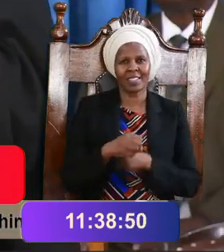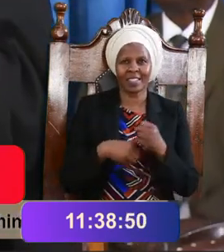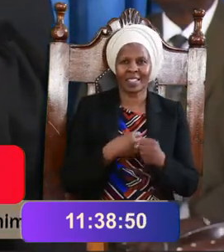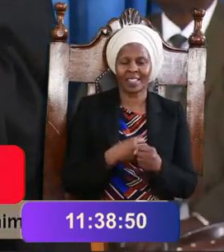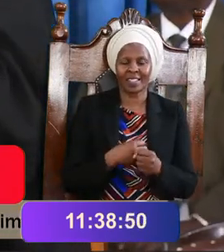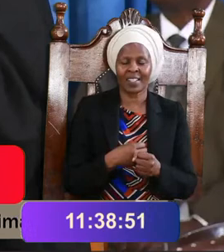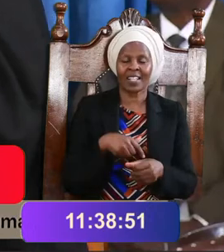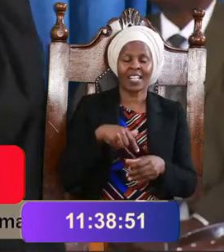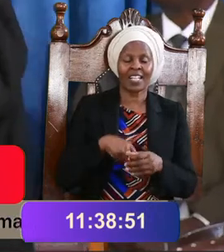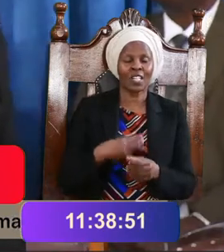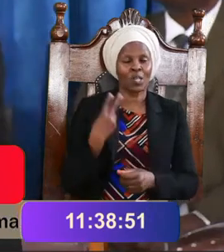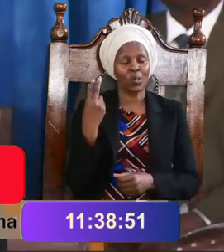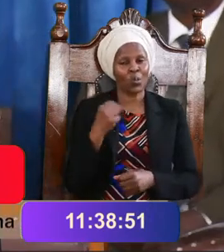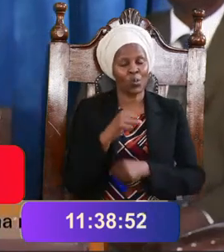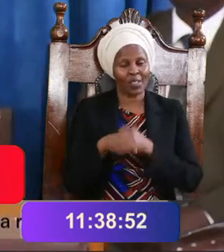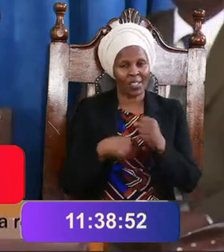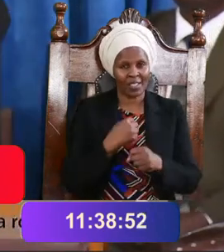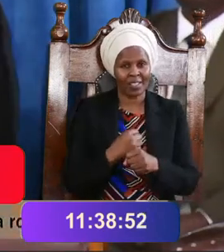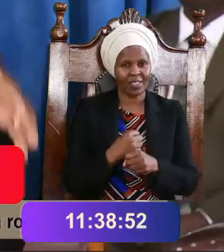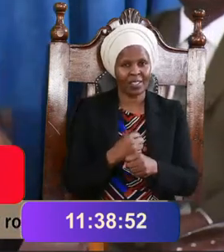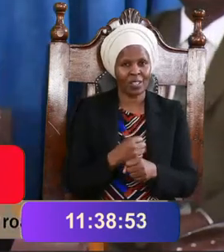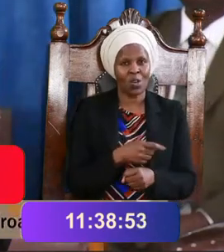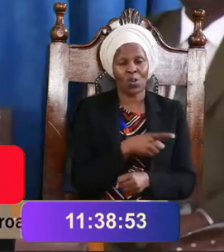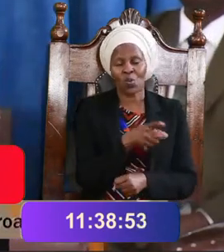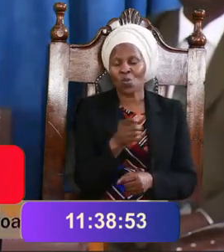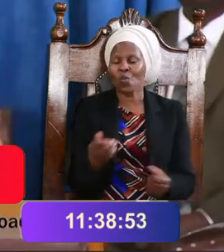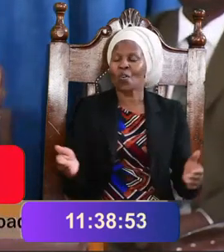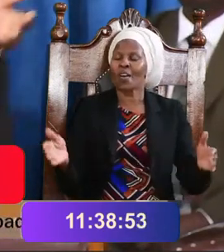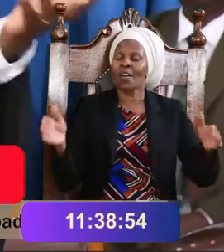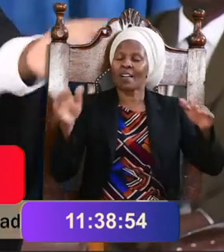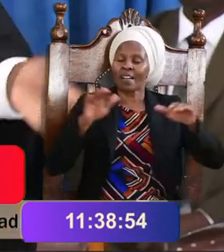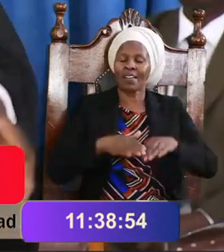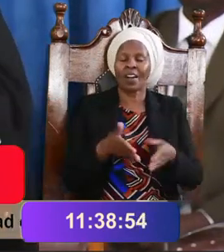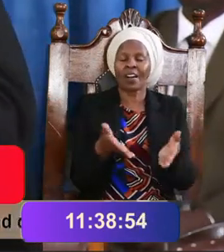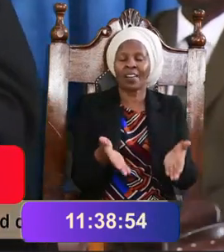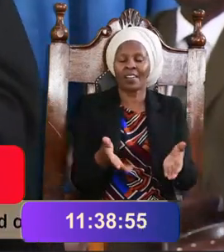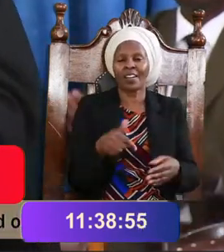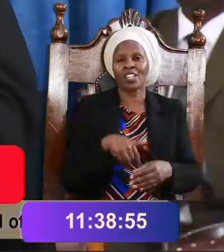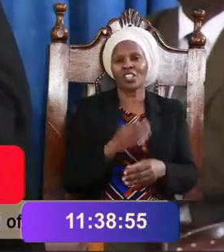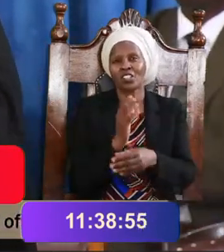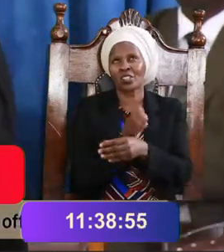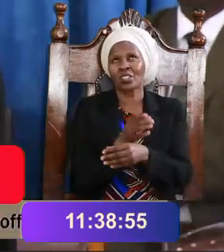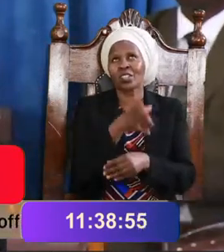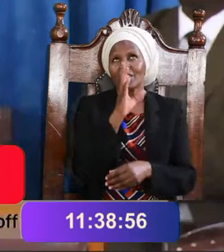2 years ambayo tunafanya tukiwa na uhuru. Si Mungu ametutendea vizuri mazuri?